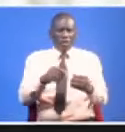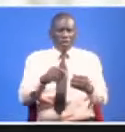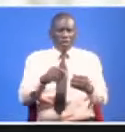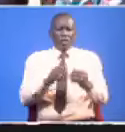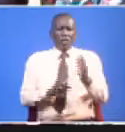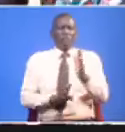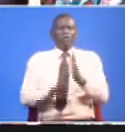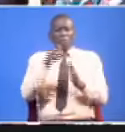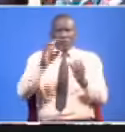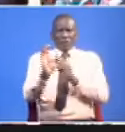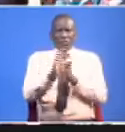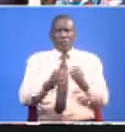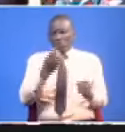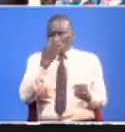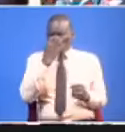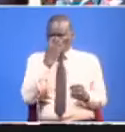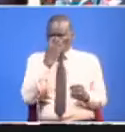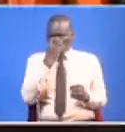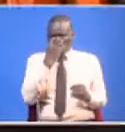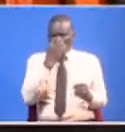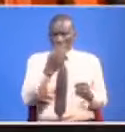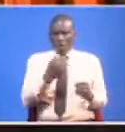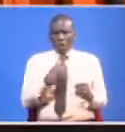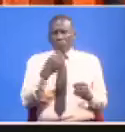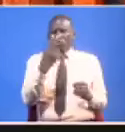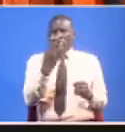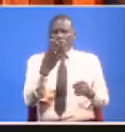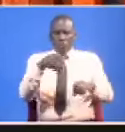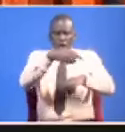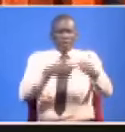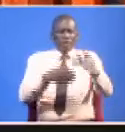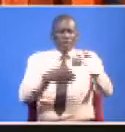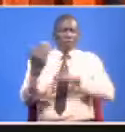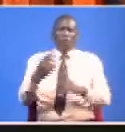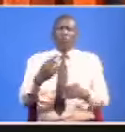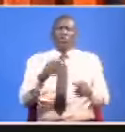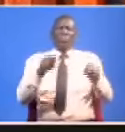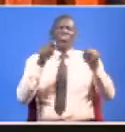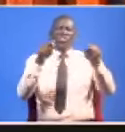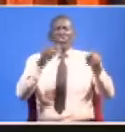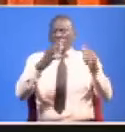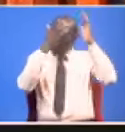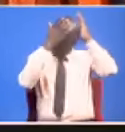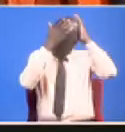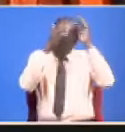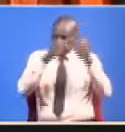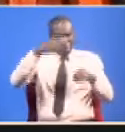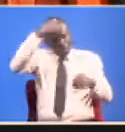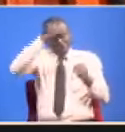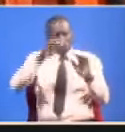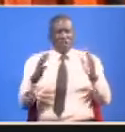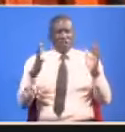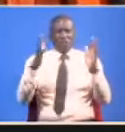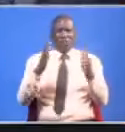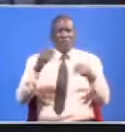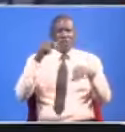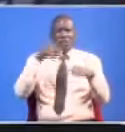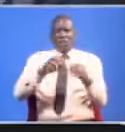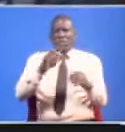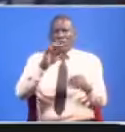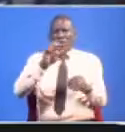la Kenya. Ruto had just 24 hours ago told of the bishops at a graduation ceremony held